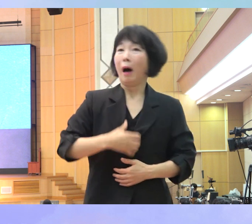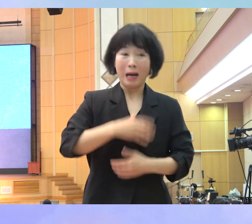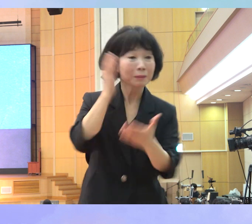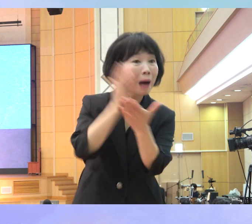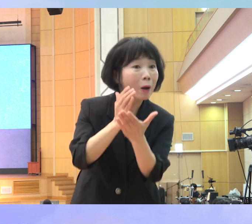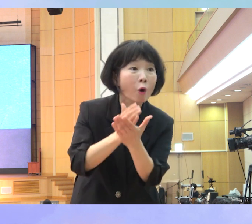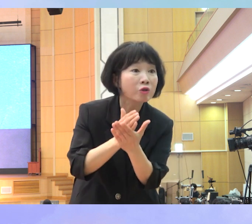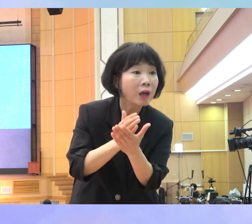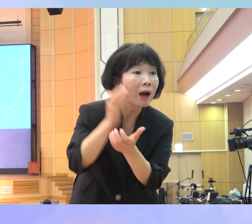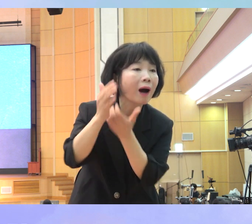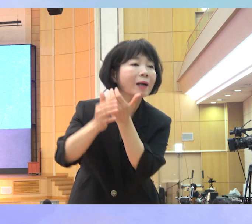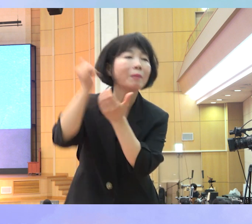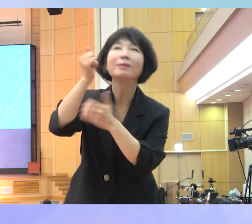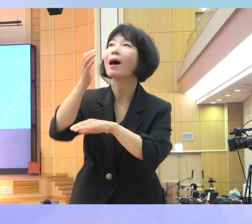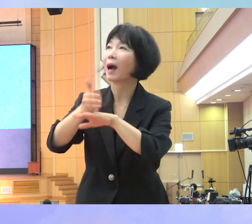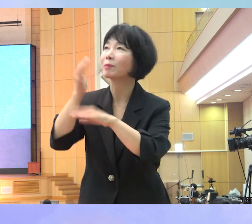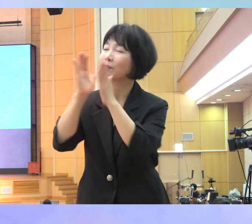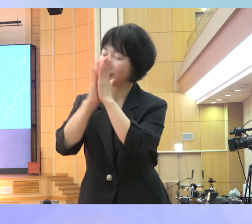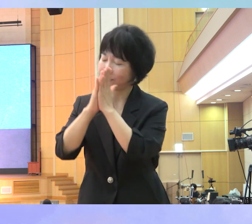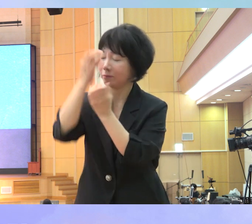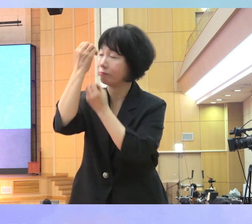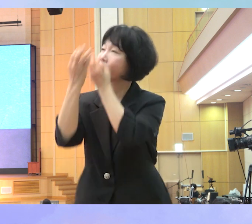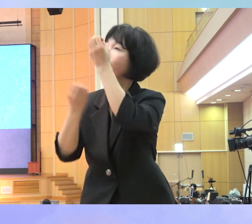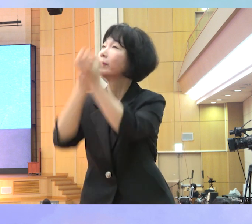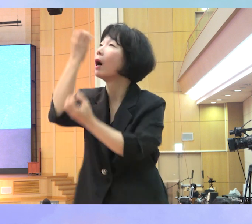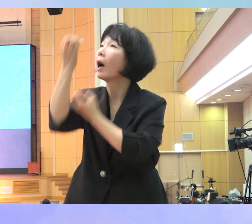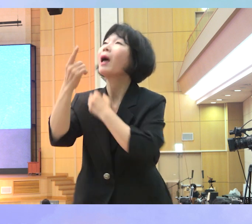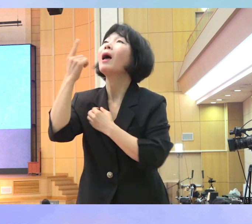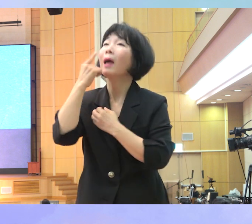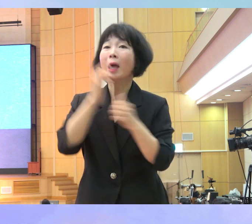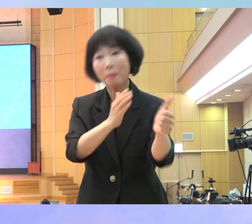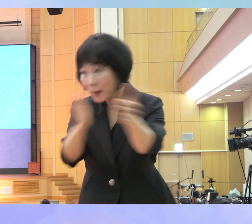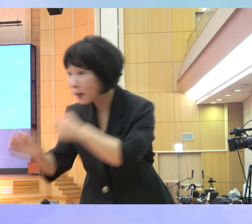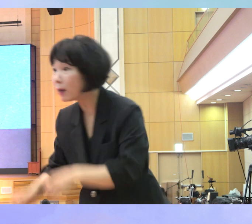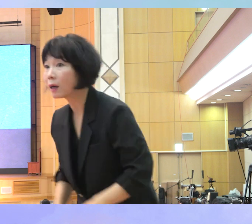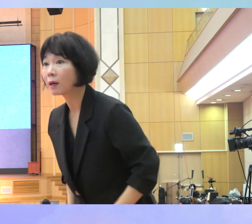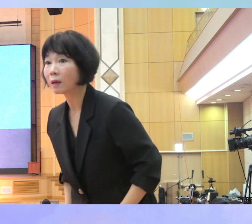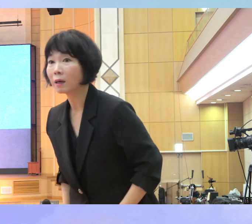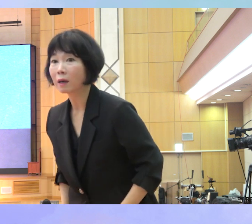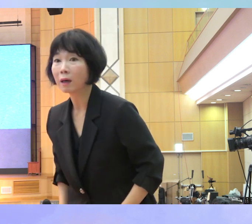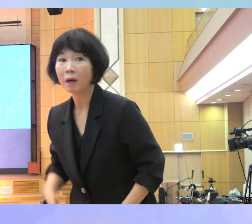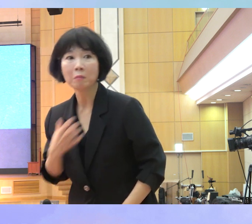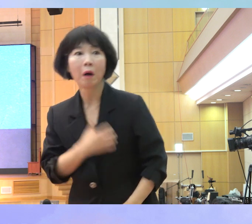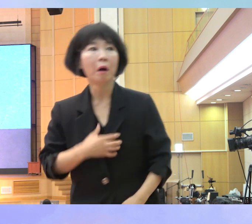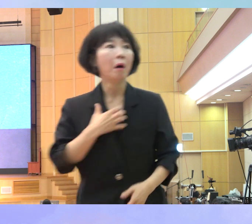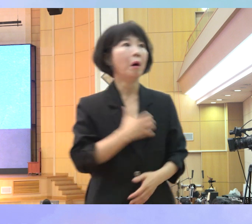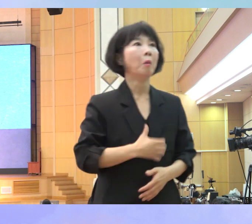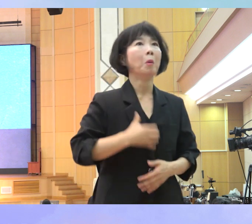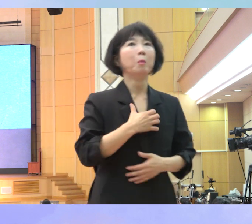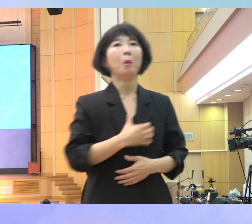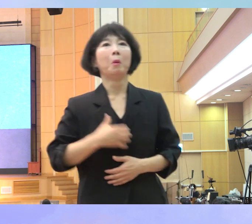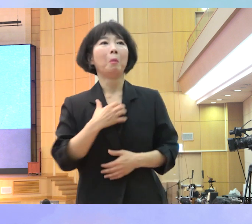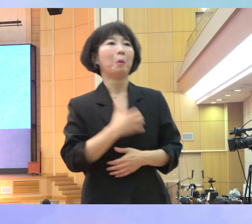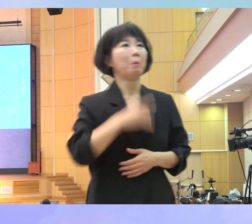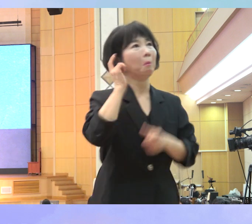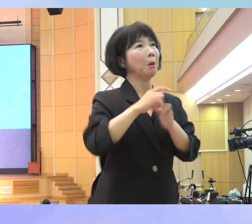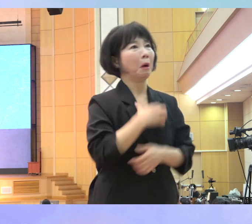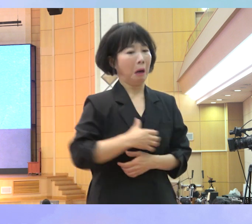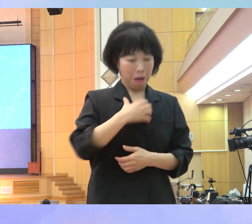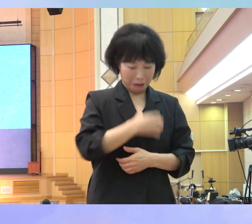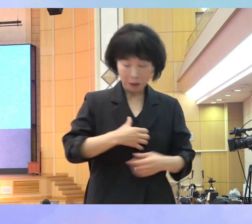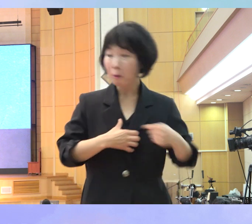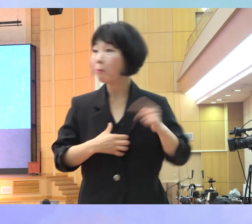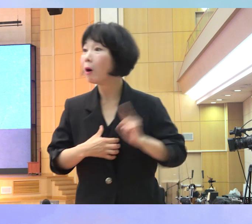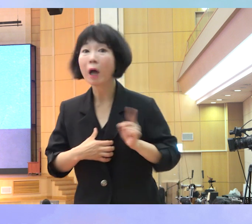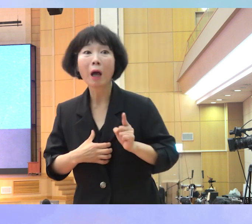것을 하나님께 아뢰라. 할렐루야. 아랜다는 건 뭐예요? 기도한다는 거잖아요. 그러면 모든 지각에 뛰어난 하나님이 너희 마음과 생각을